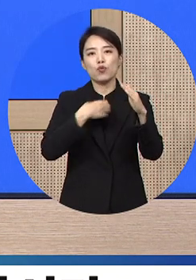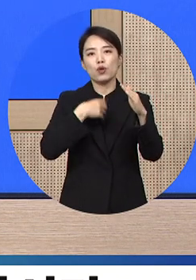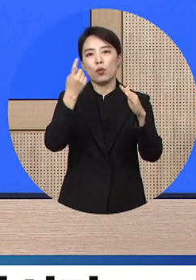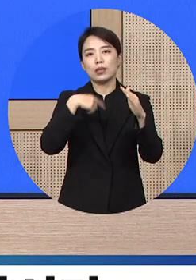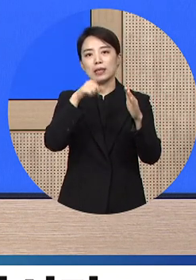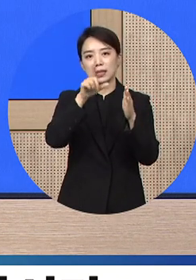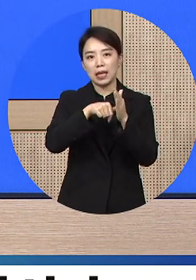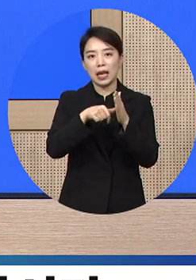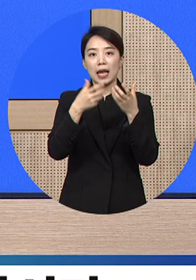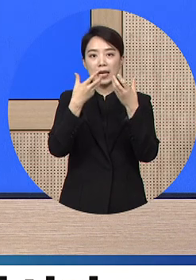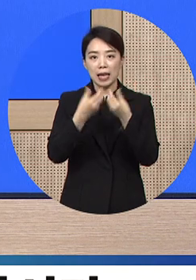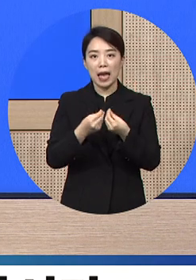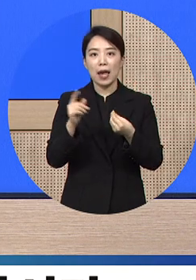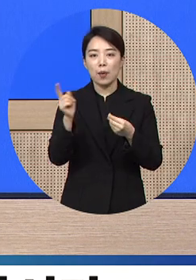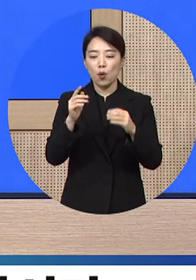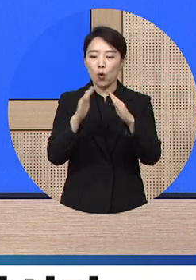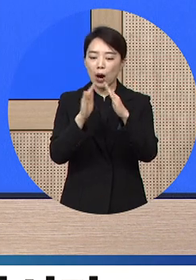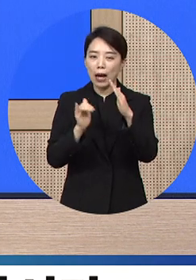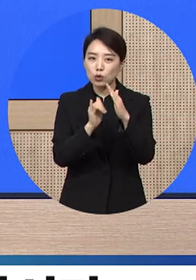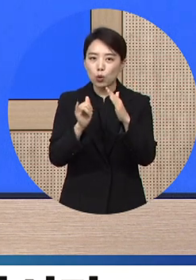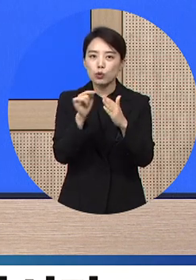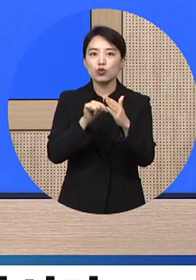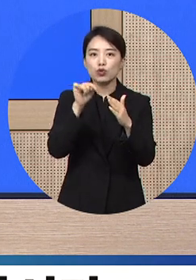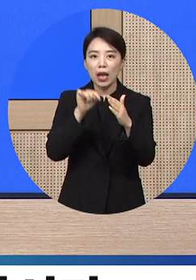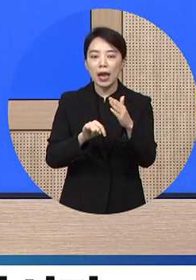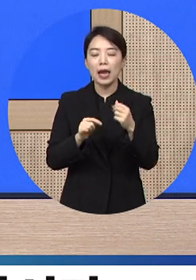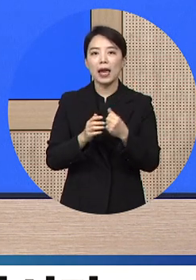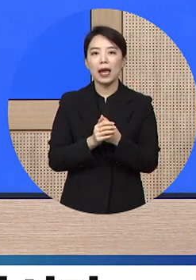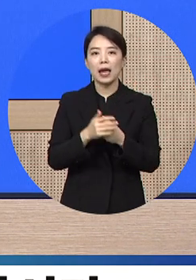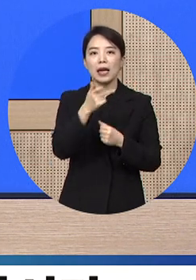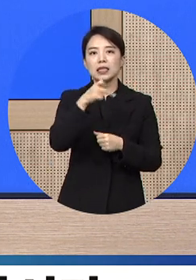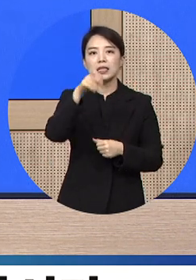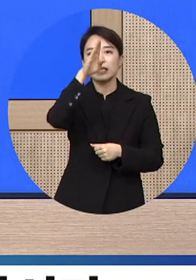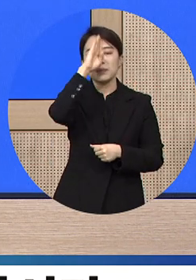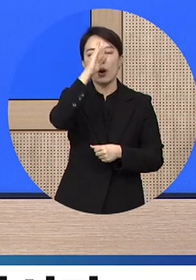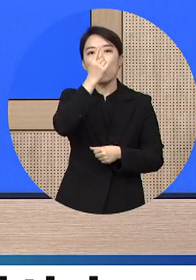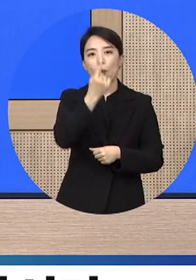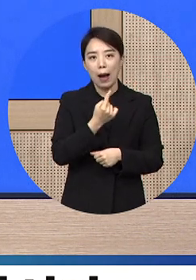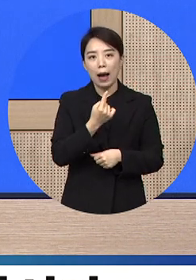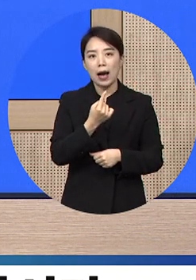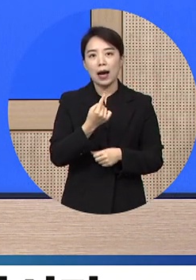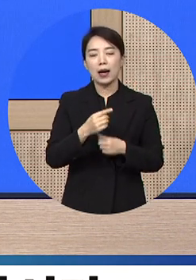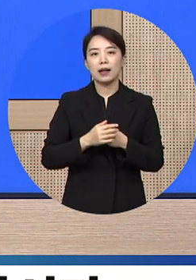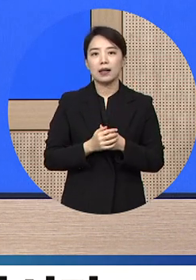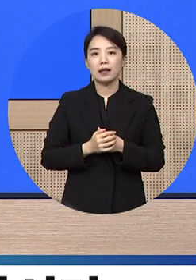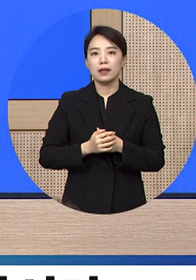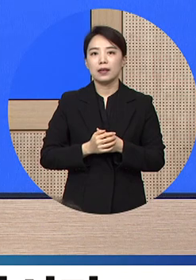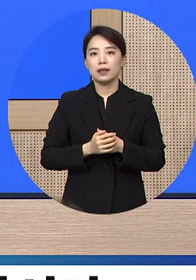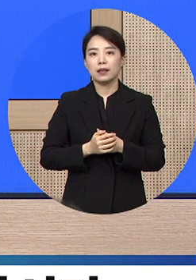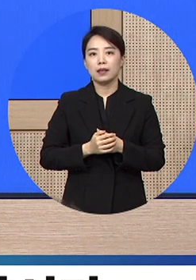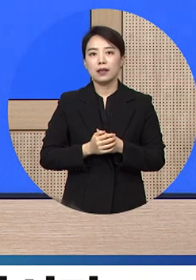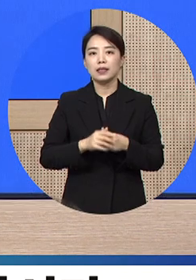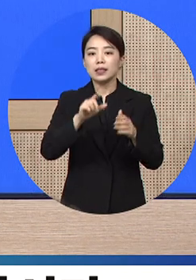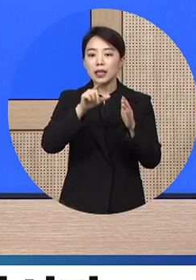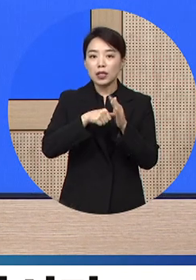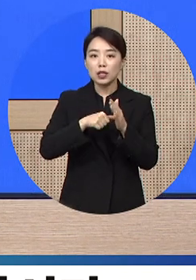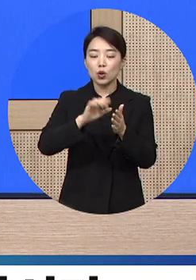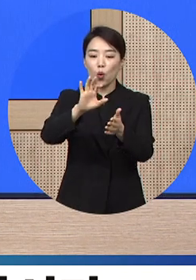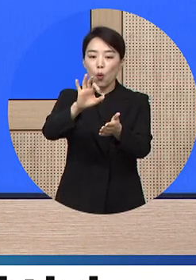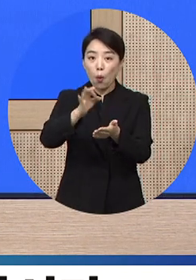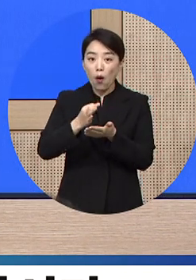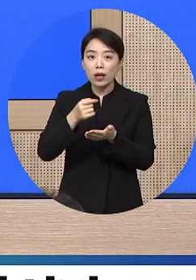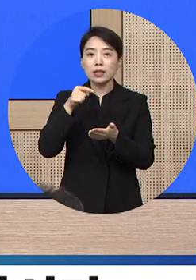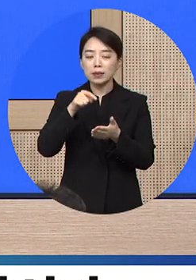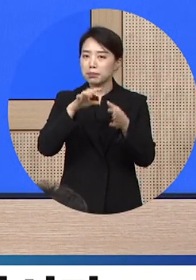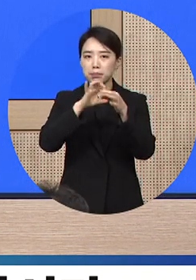들어서 가족의 구성원 중에 한 분이 큰 병을 앓았다든지 할 적에는 수입보다 초과해서